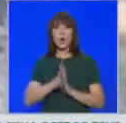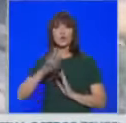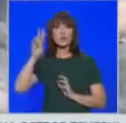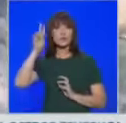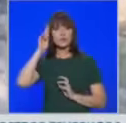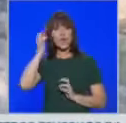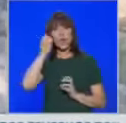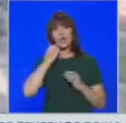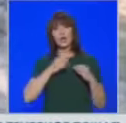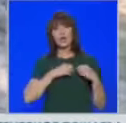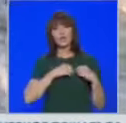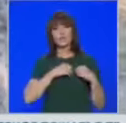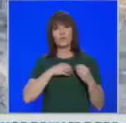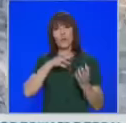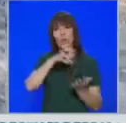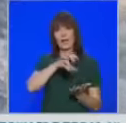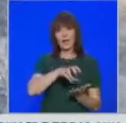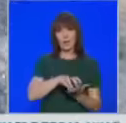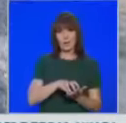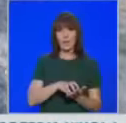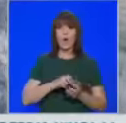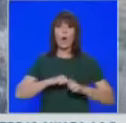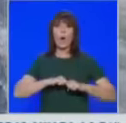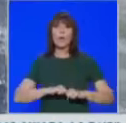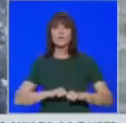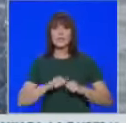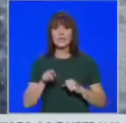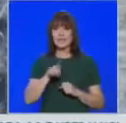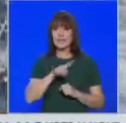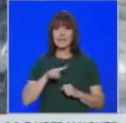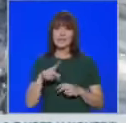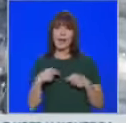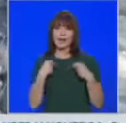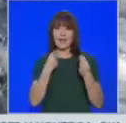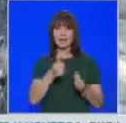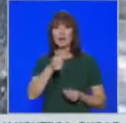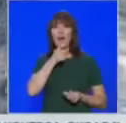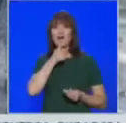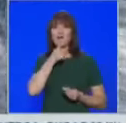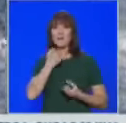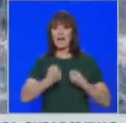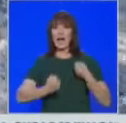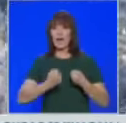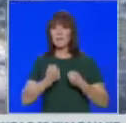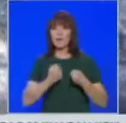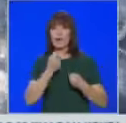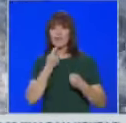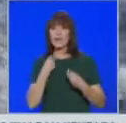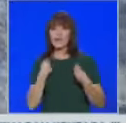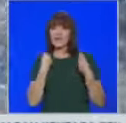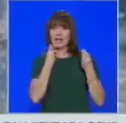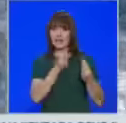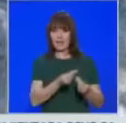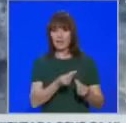доброволните формирования. Общините Казанлък и Мъглиш осигуриха водоноски, за да могат да зареждат с